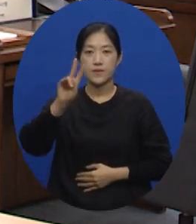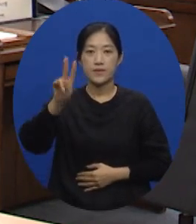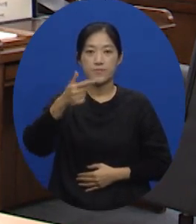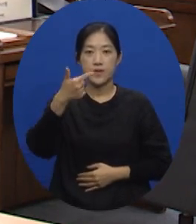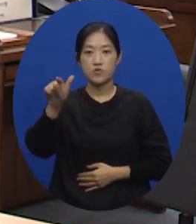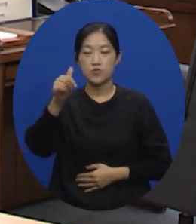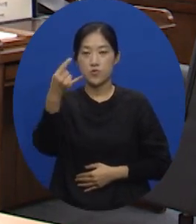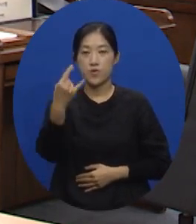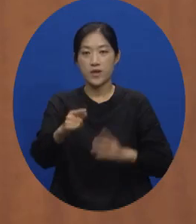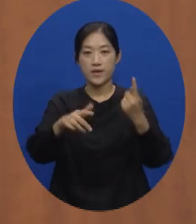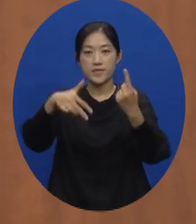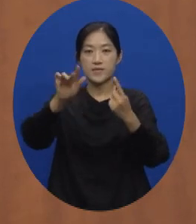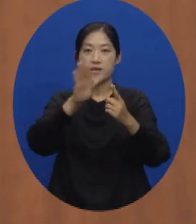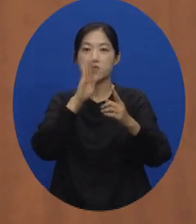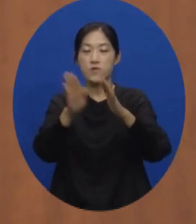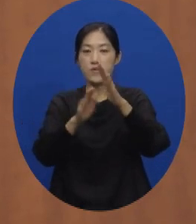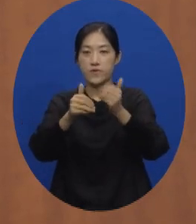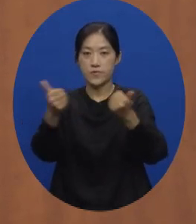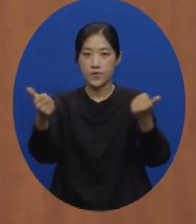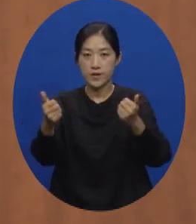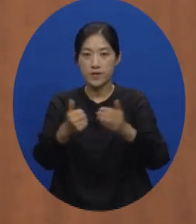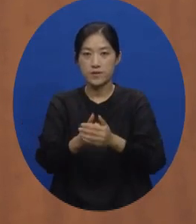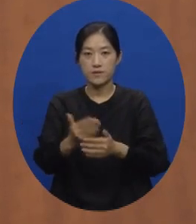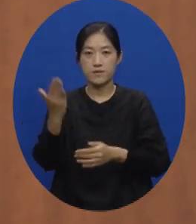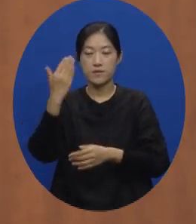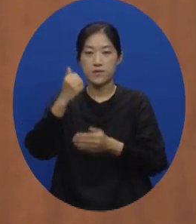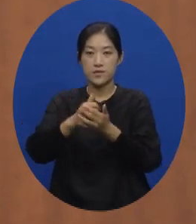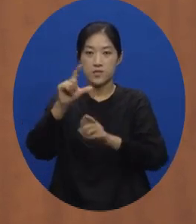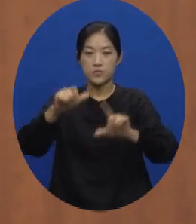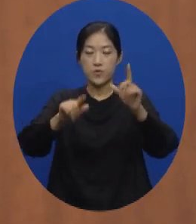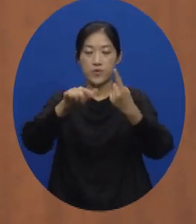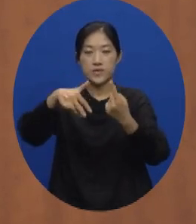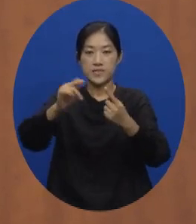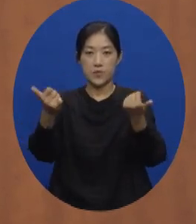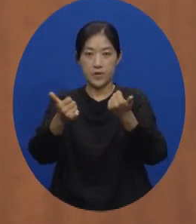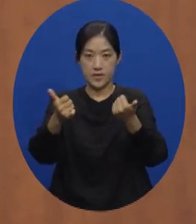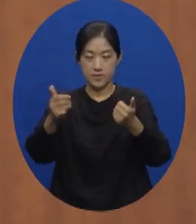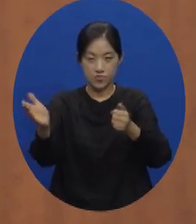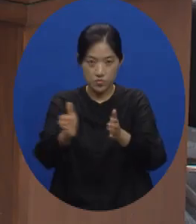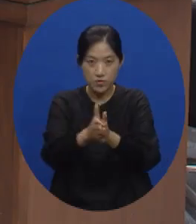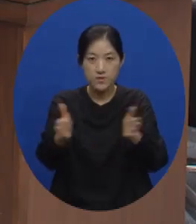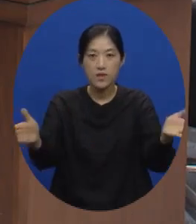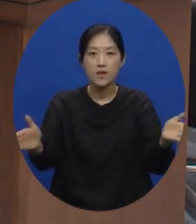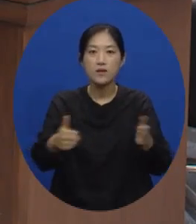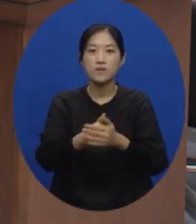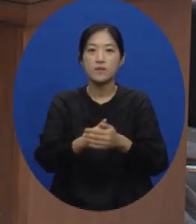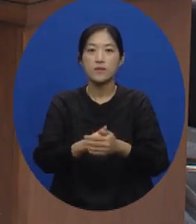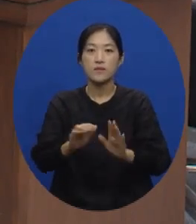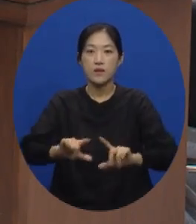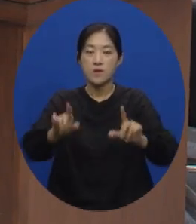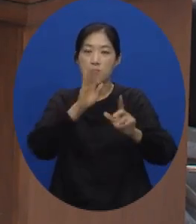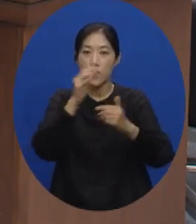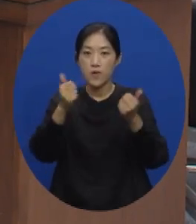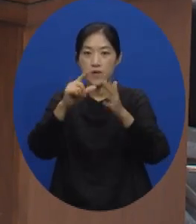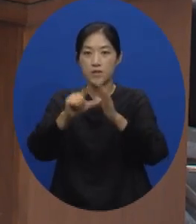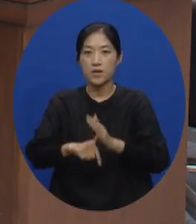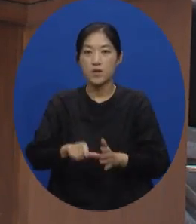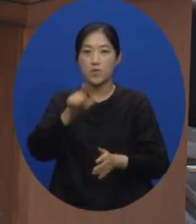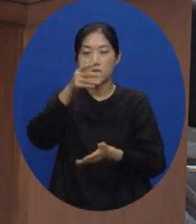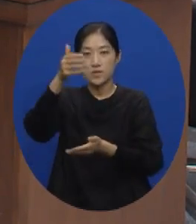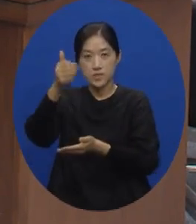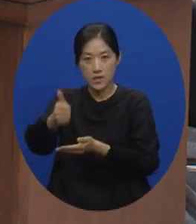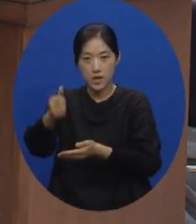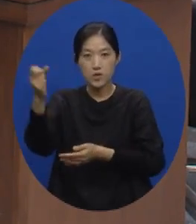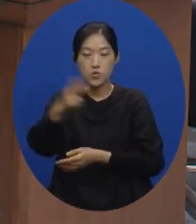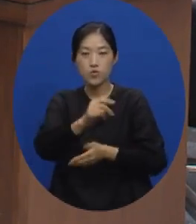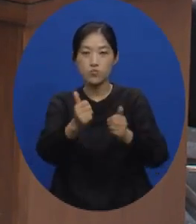206회 1차 정례회는 지난 15일 1차 본회의를 시작으로 개회했는데요. 이날 본회의에는 오선시장을